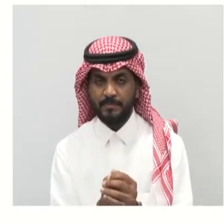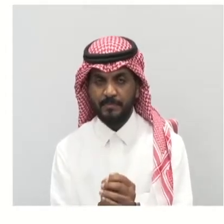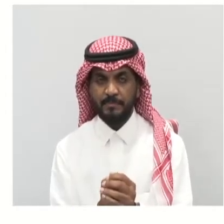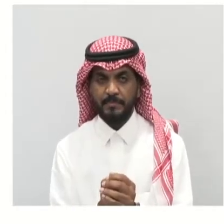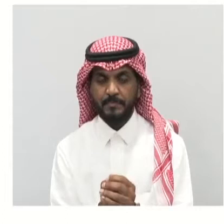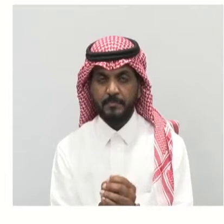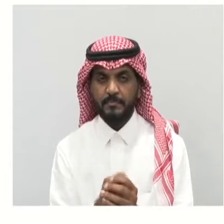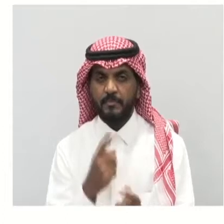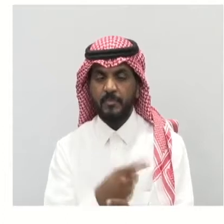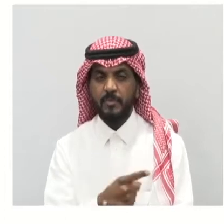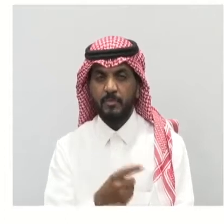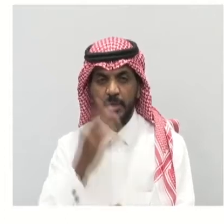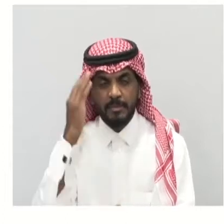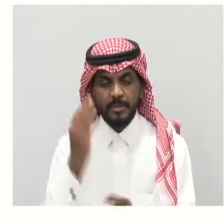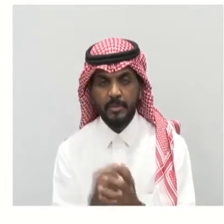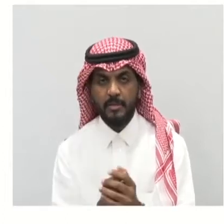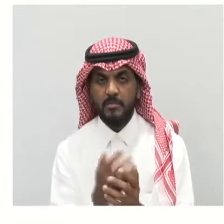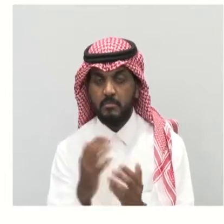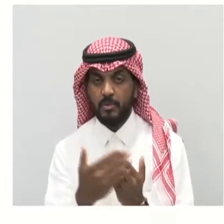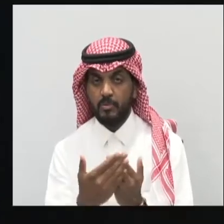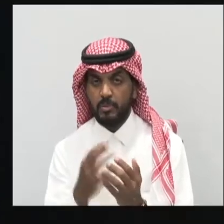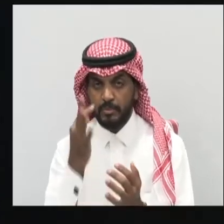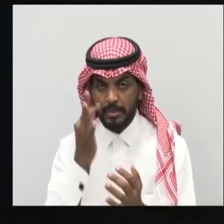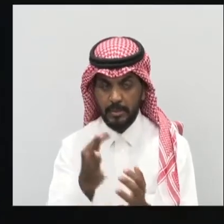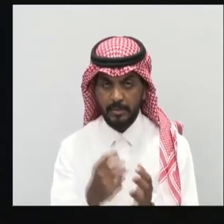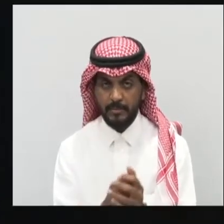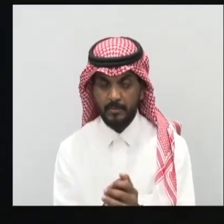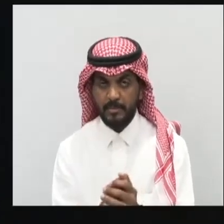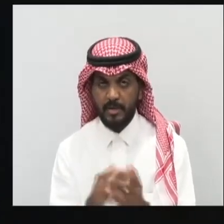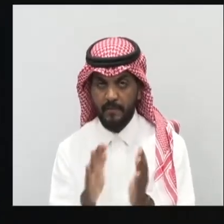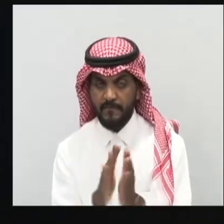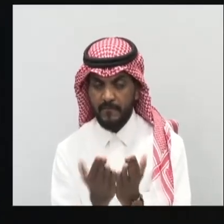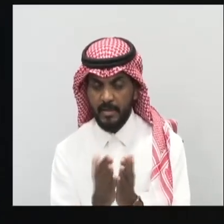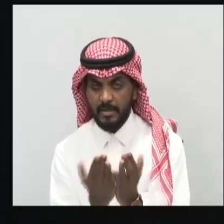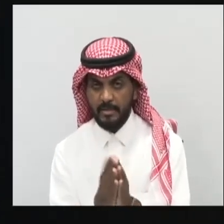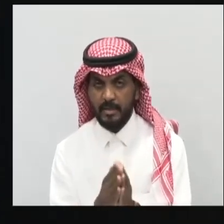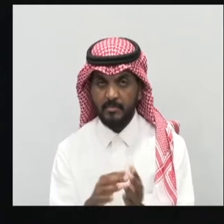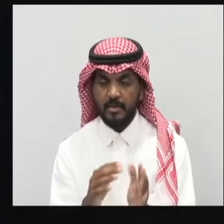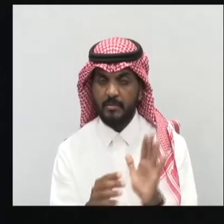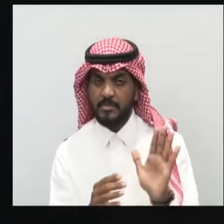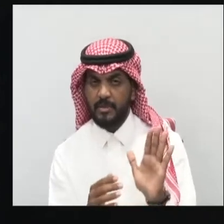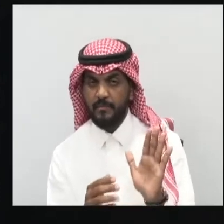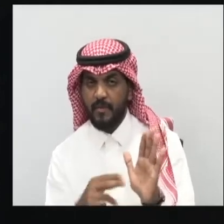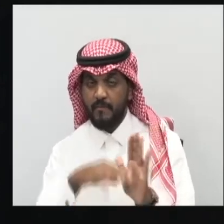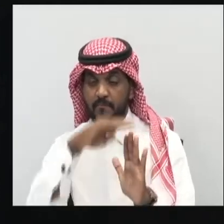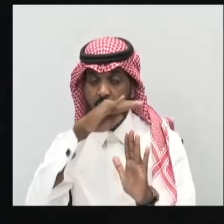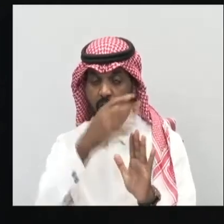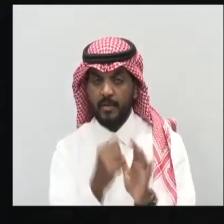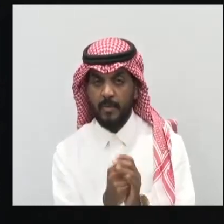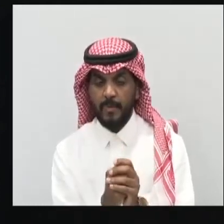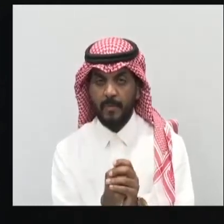الآن المعلمة تقرأ، المطلوب منكم التركيز، نفتح الكتاب يا صغاري، رقم الصفحة موجود في الأعلى